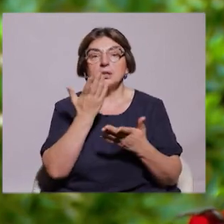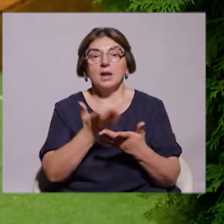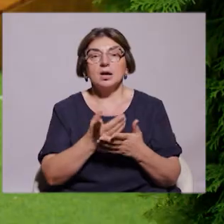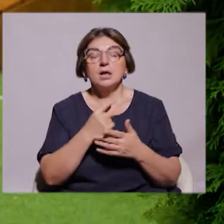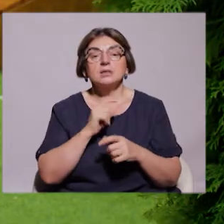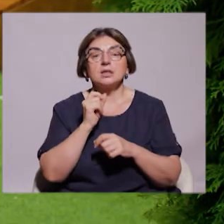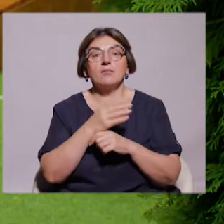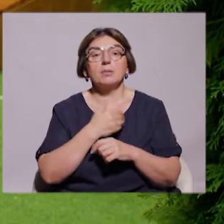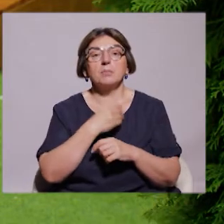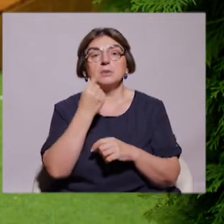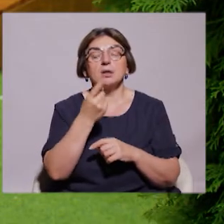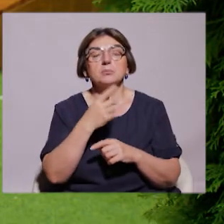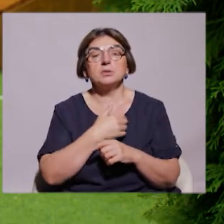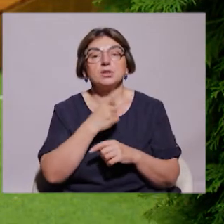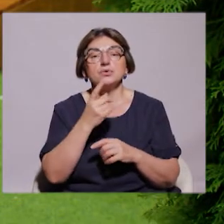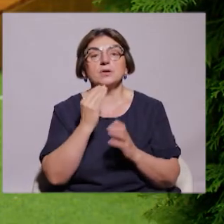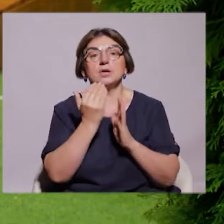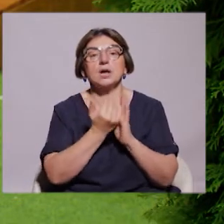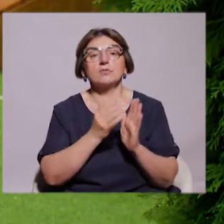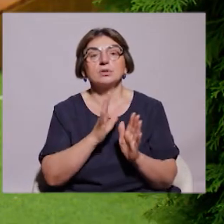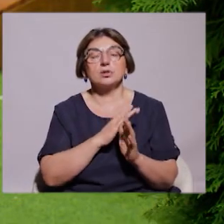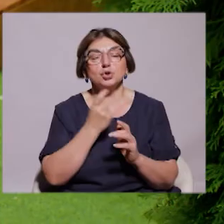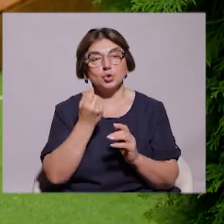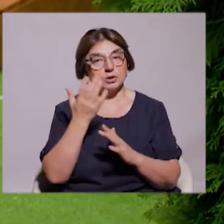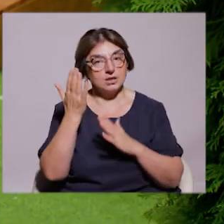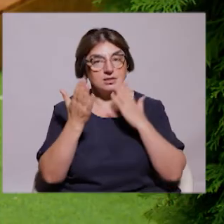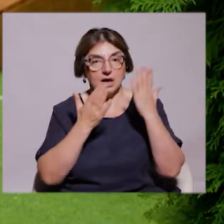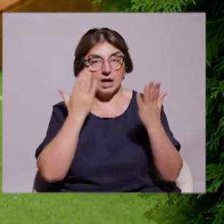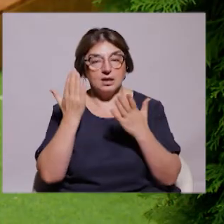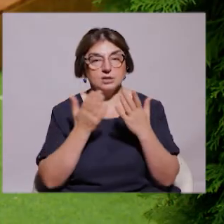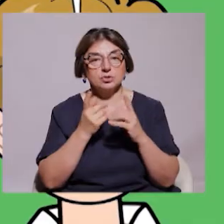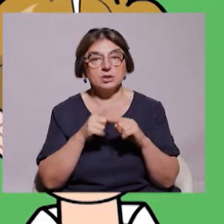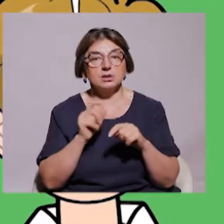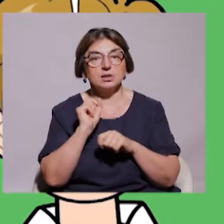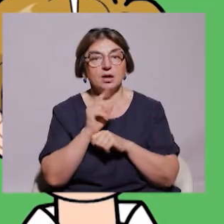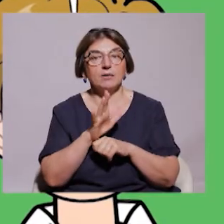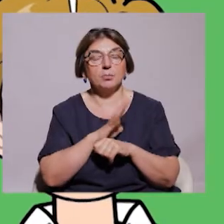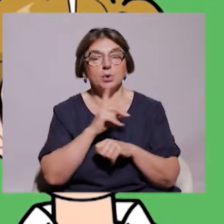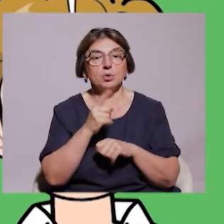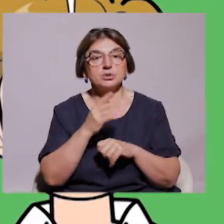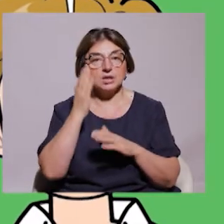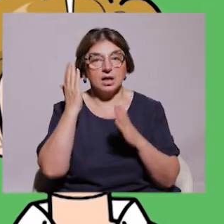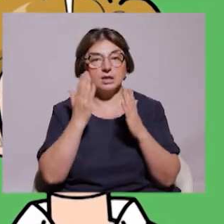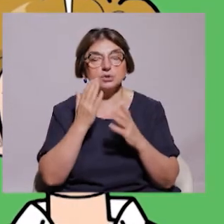და დავალებაც იყოს სახალისო. თქვენ ხედავთ, რომ